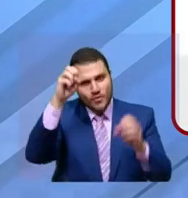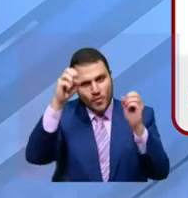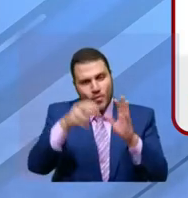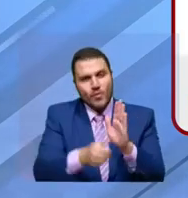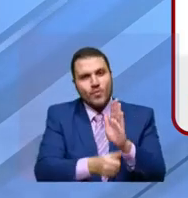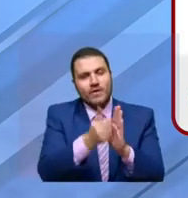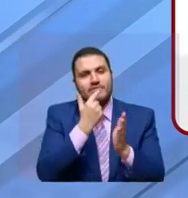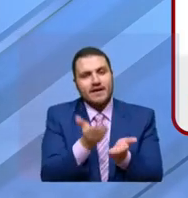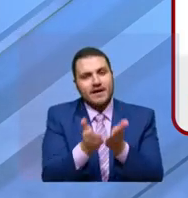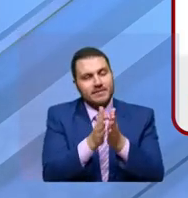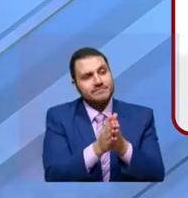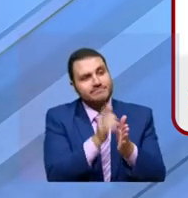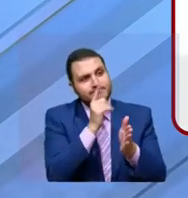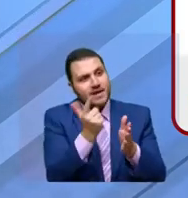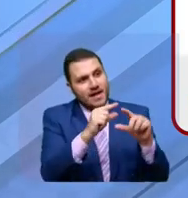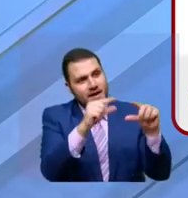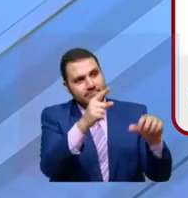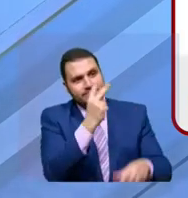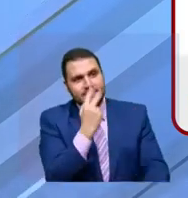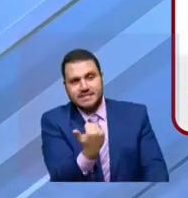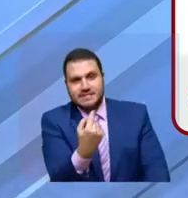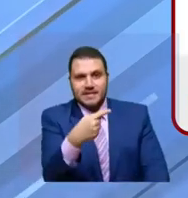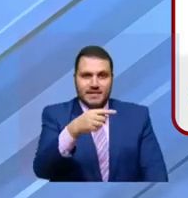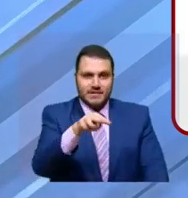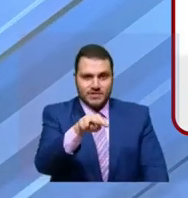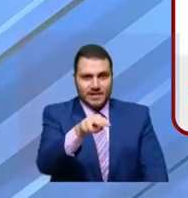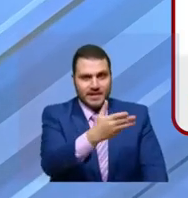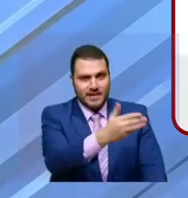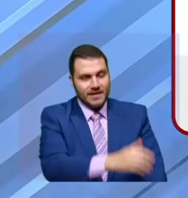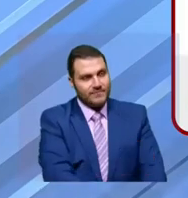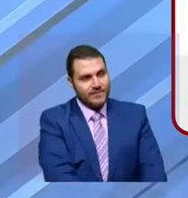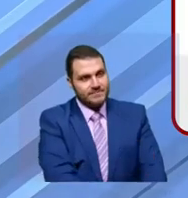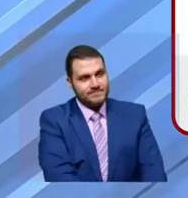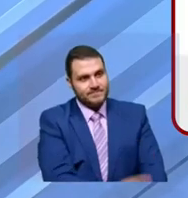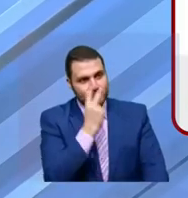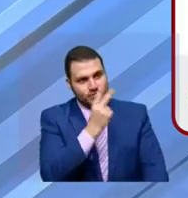هذا هو طبعا الرقم 16000 أمامكم على الشاشة.